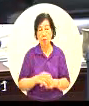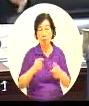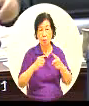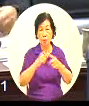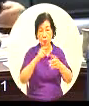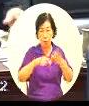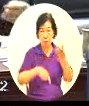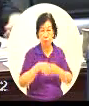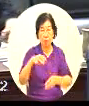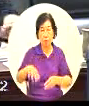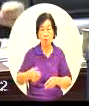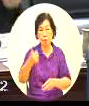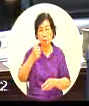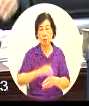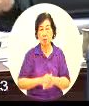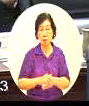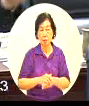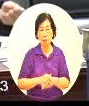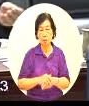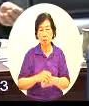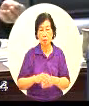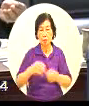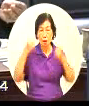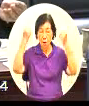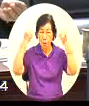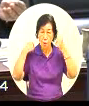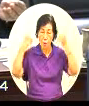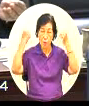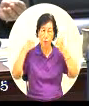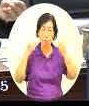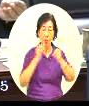看，如果跳出先给。